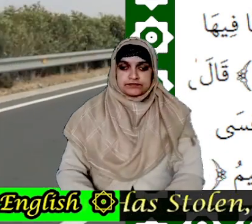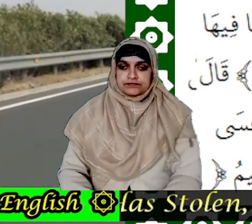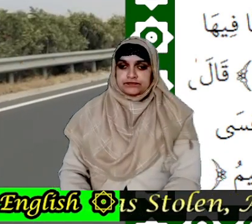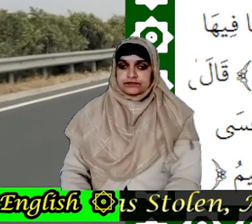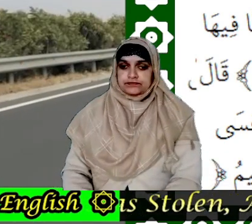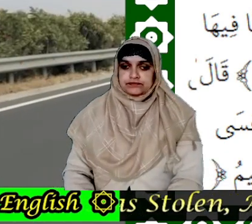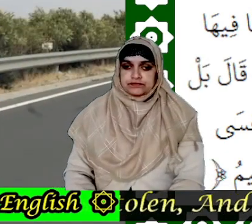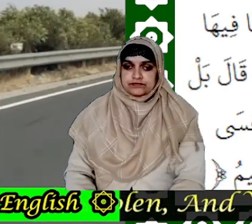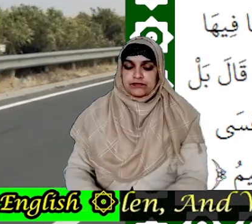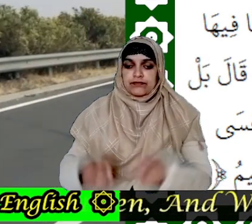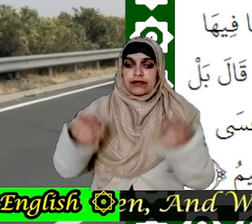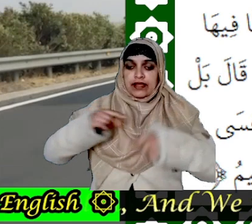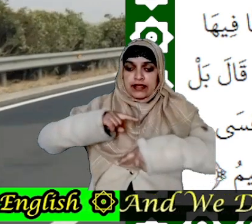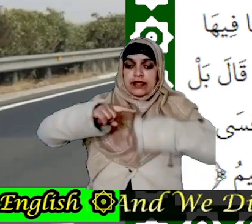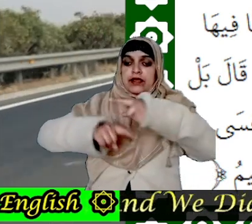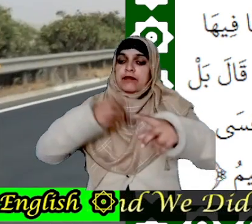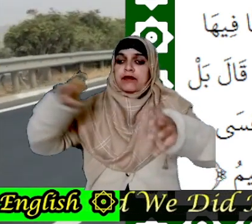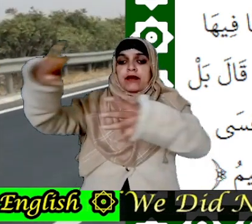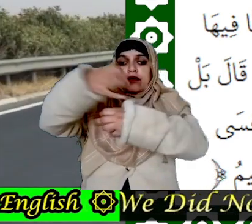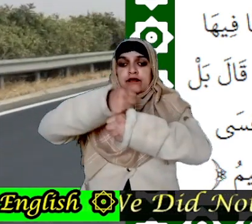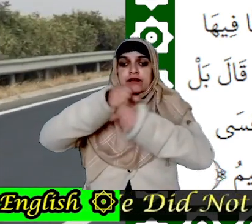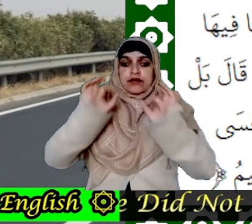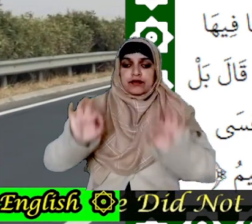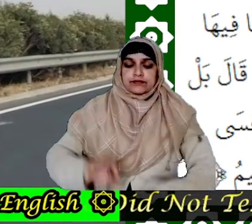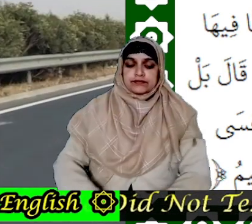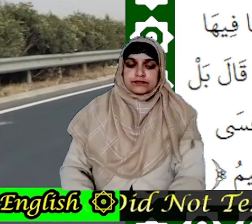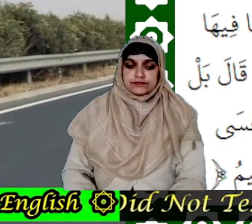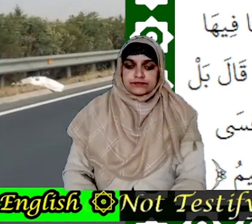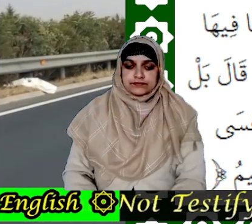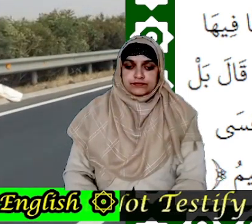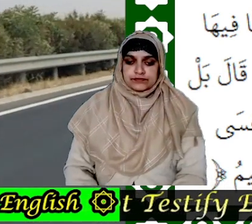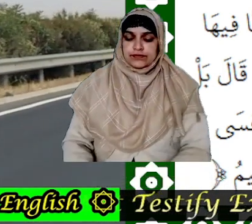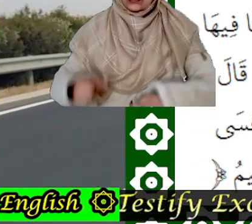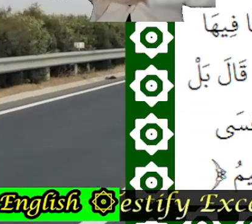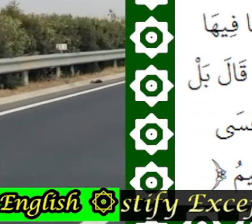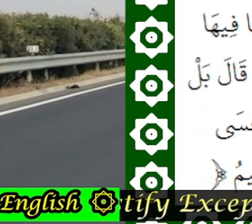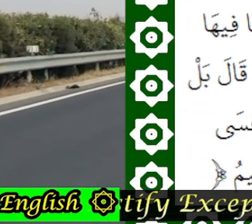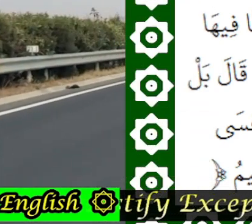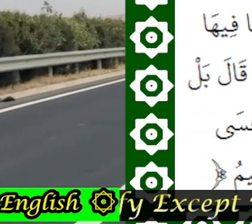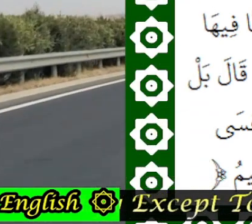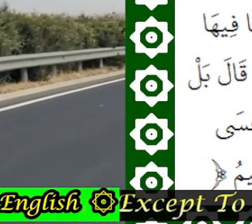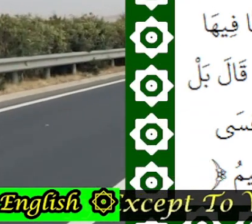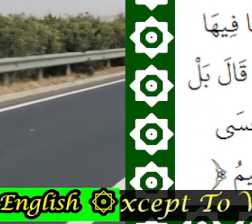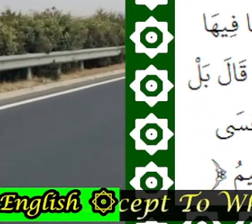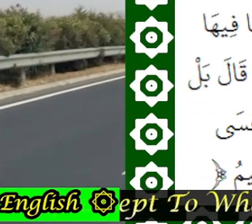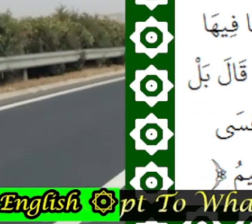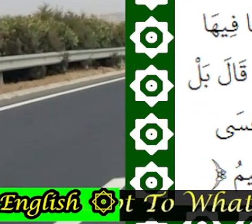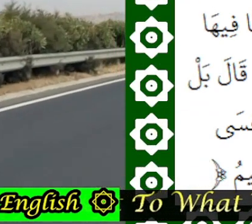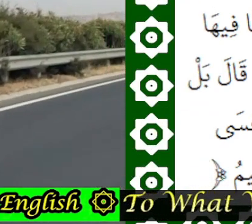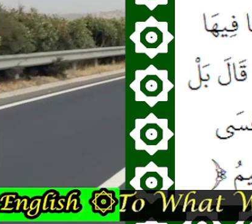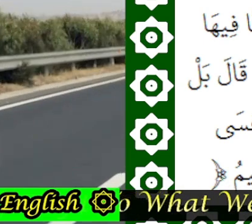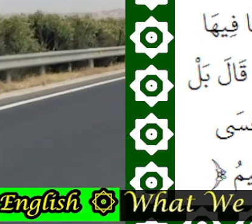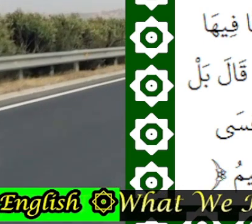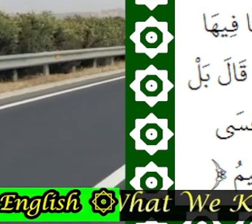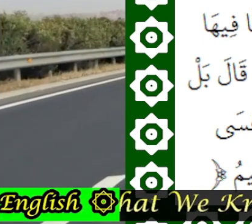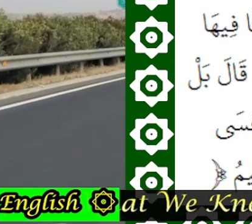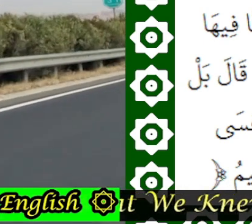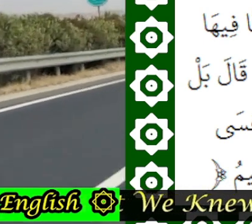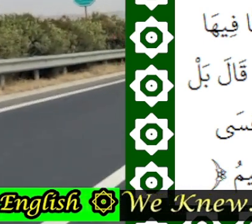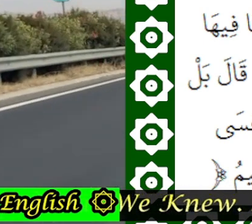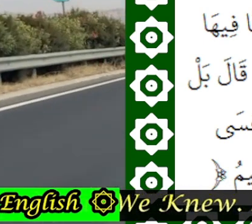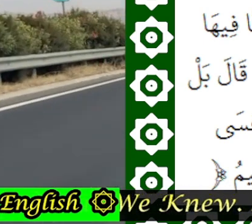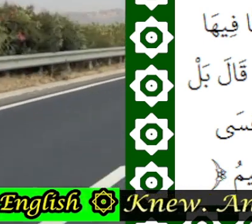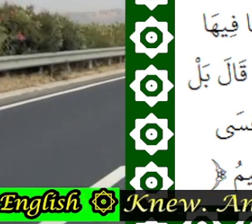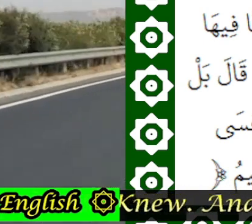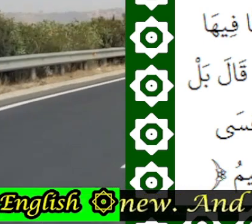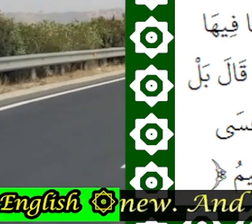ورن الدادي قال يا سغافت التي أقبلنا معها تيسي وجرفني وإنا لصادقون